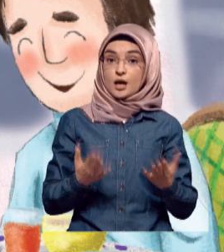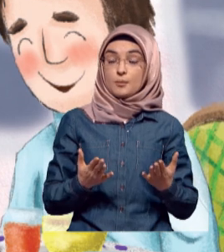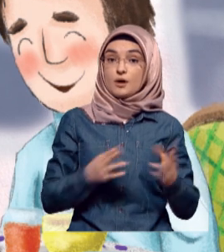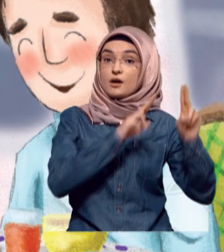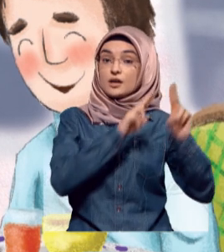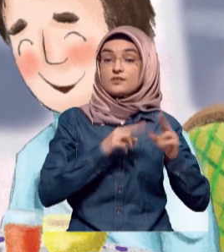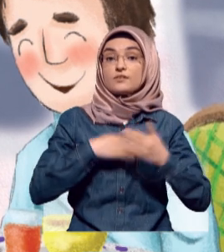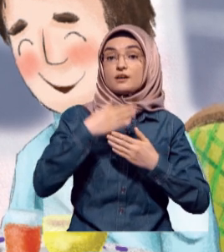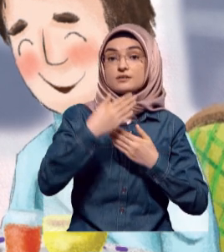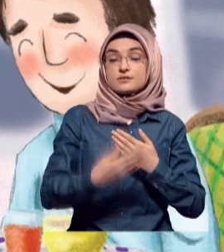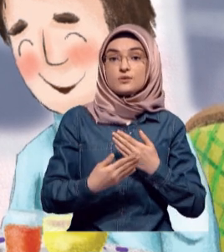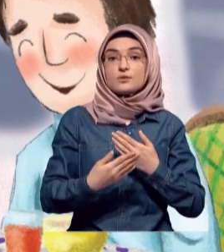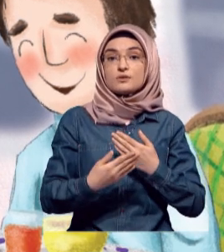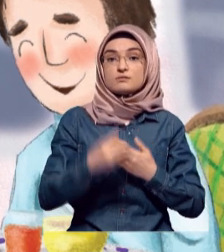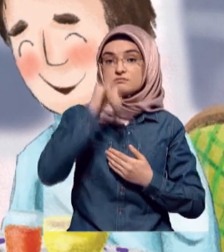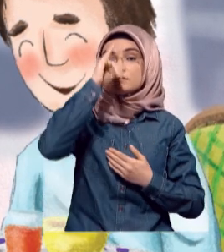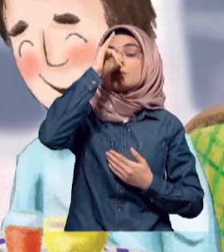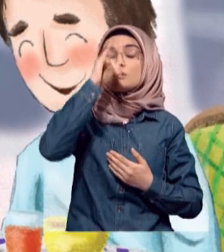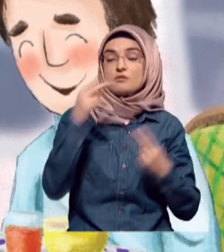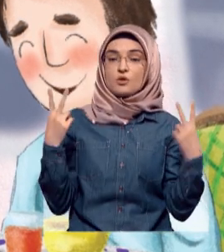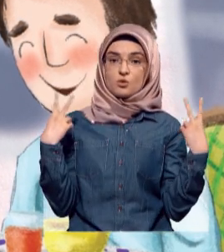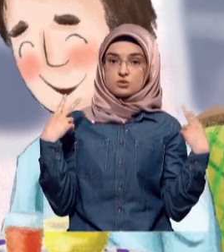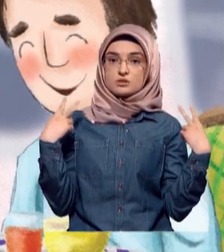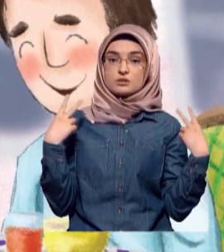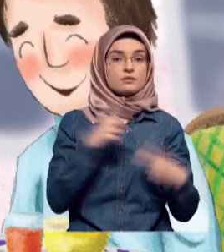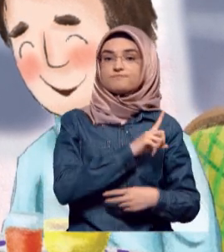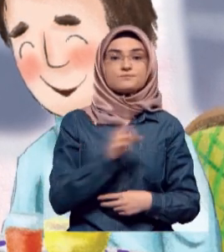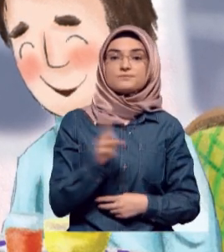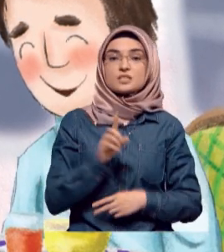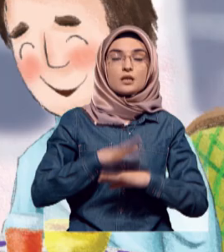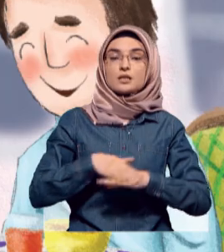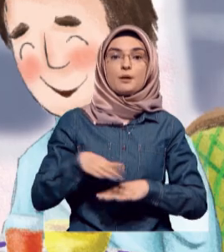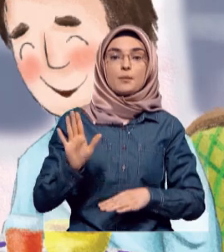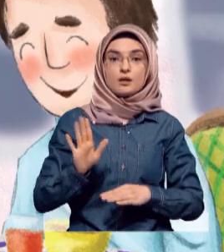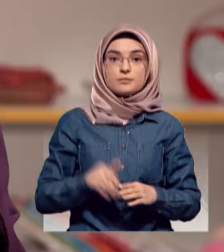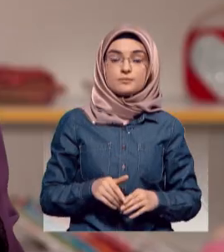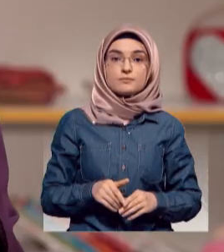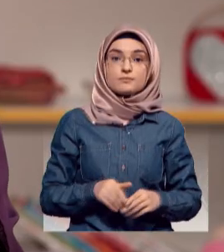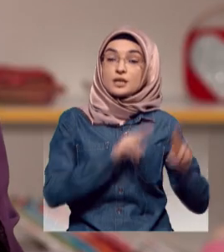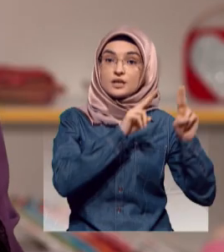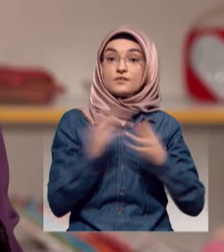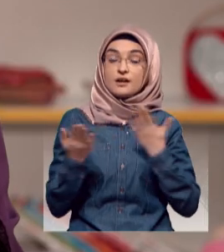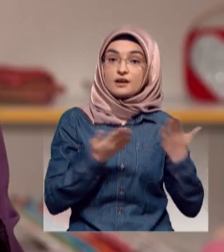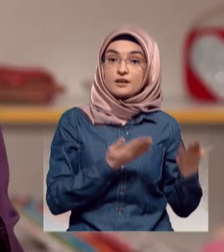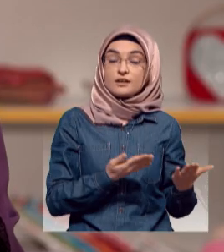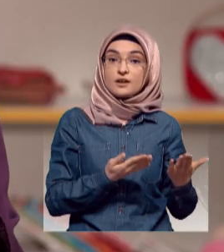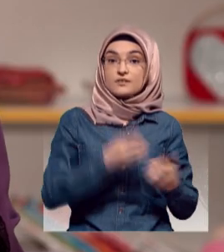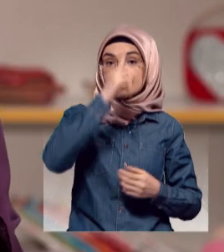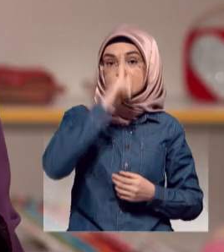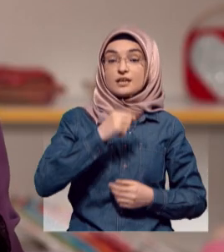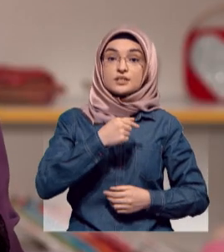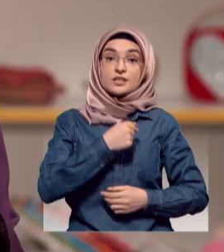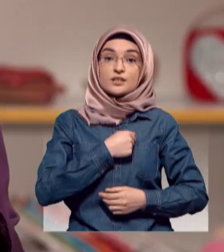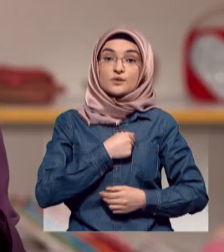Ama iftar sonrası kibir ve gösterişte de sakın bulunma. İftar daveti